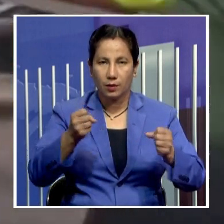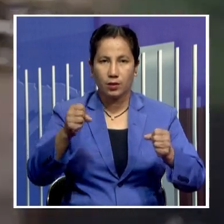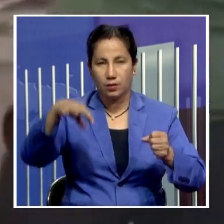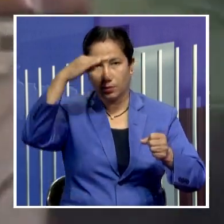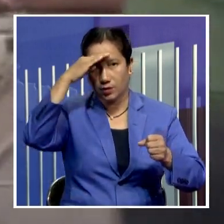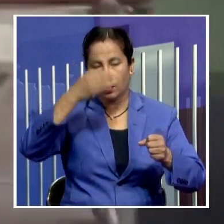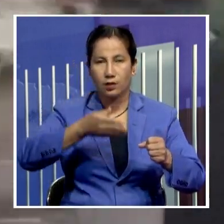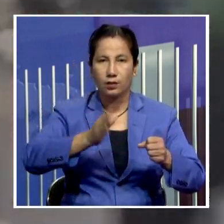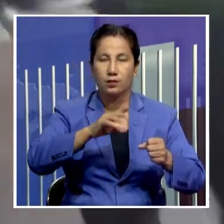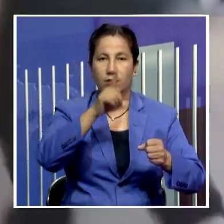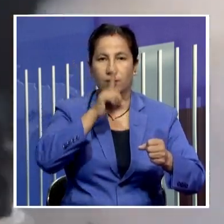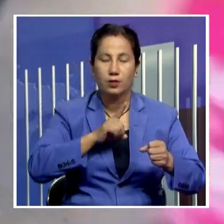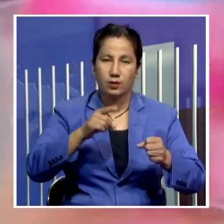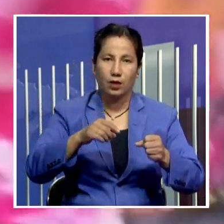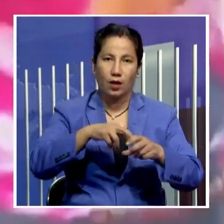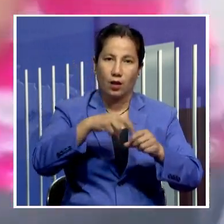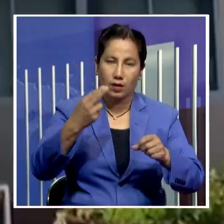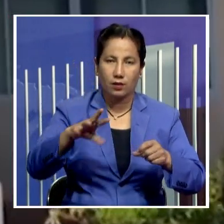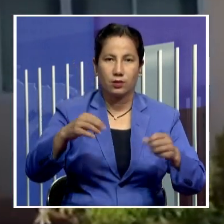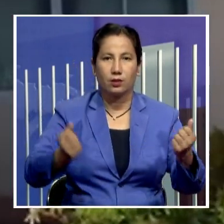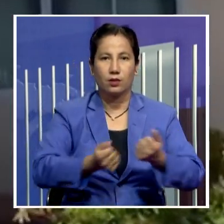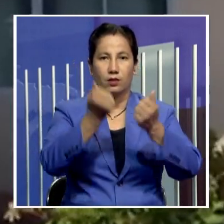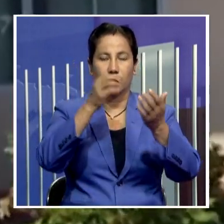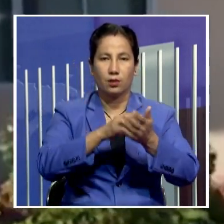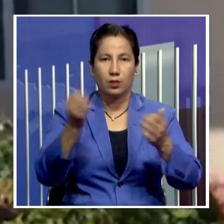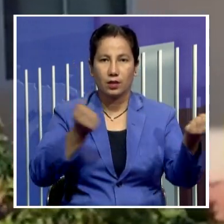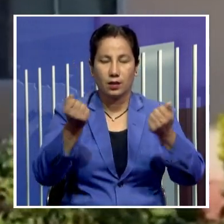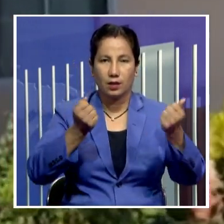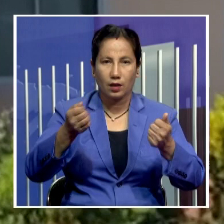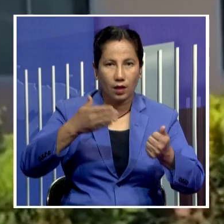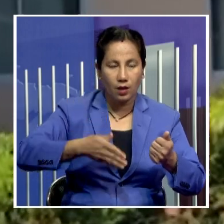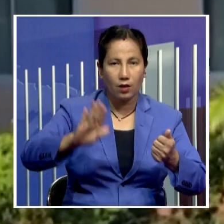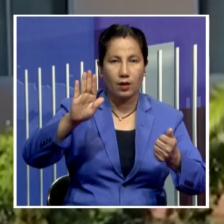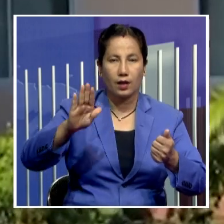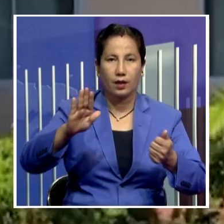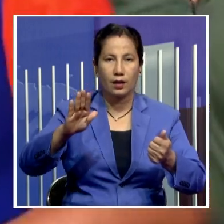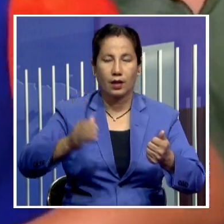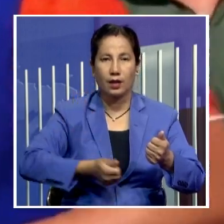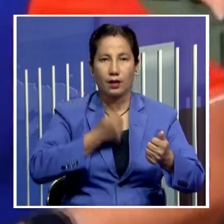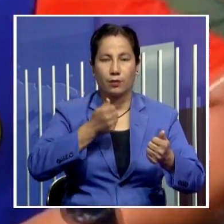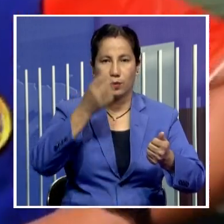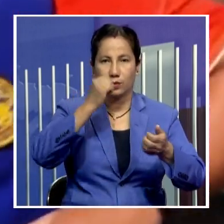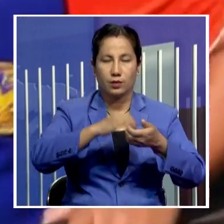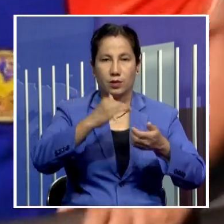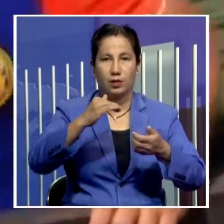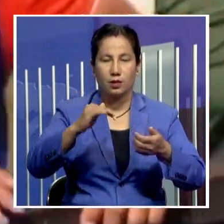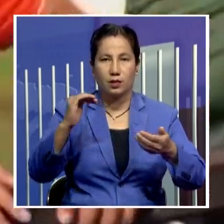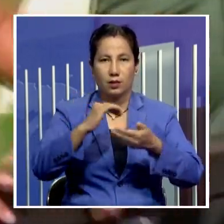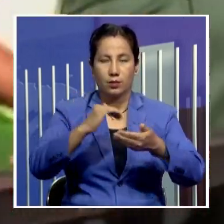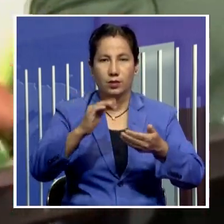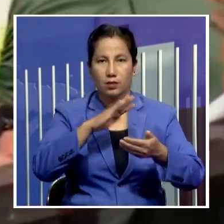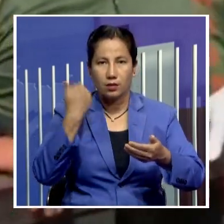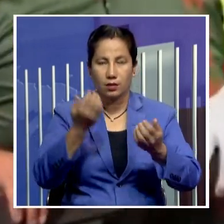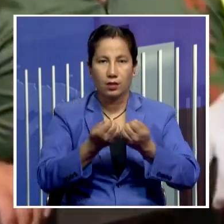प्रहरीले गएको वर्ष बर्खास्त गरेको थियो। घटनास्थलबाट गाडी लिएर भागेका आक्रमणकारीले आफू, श्रीमती तथा बच्चाको समेत हत्या